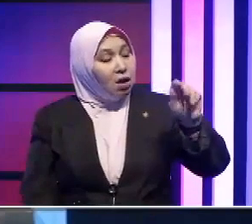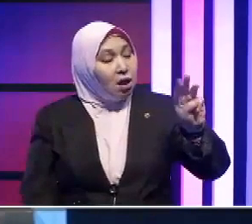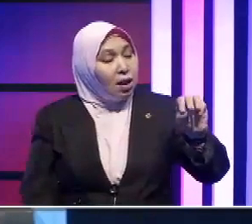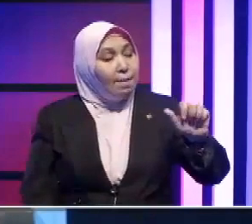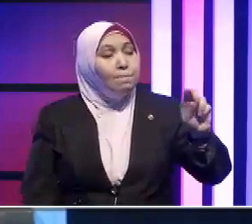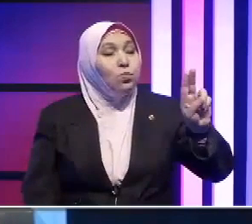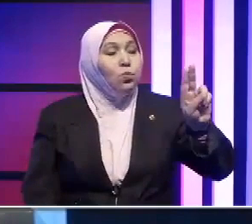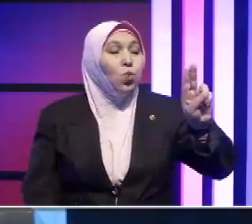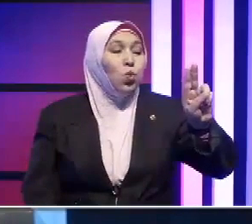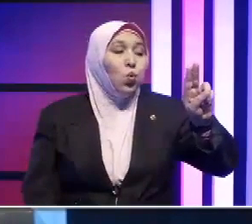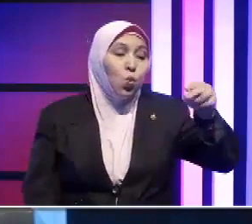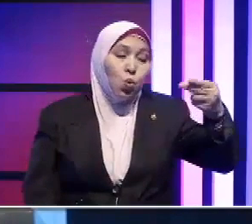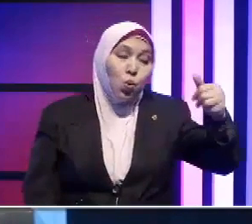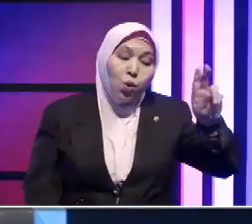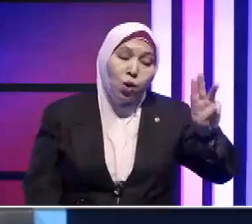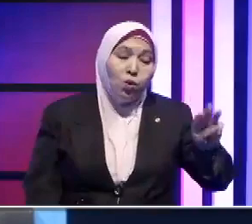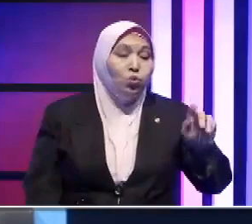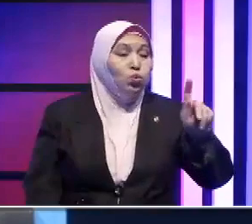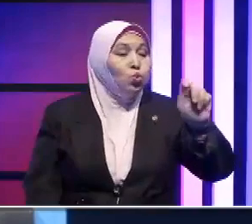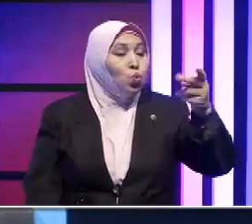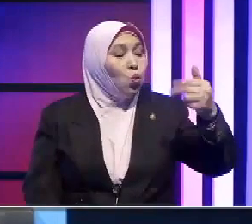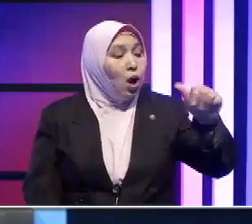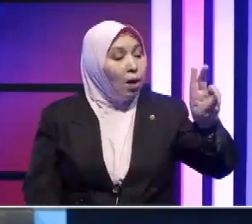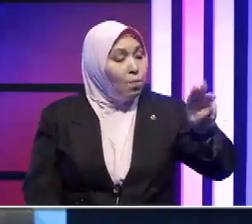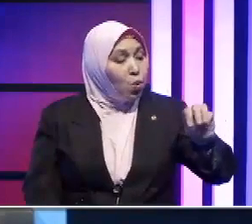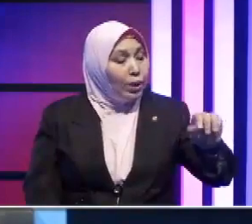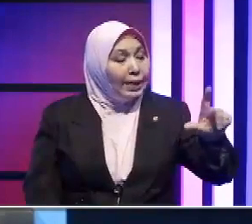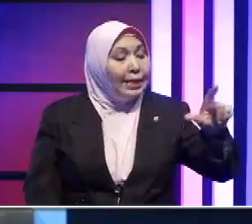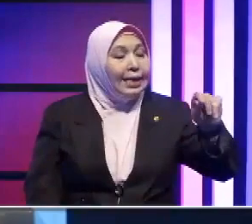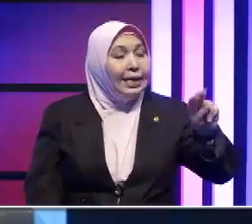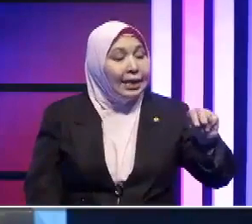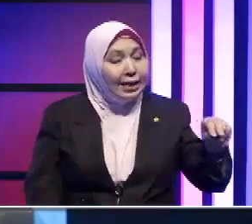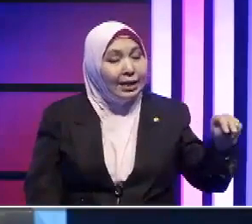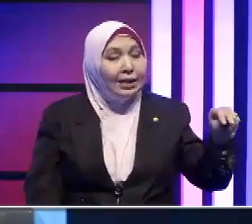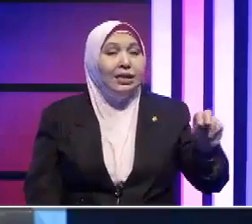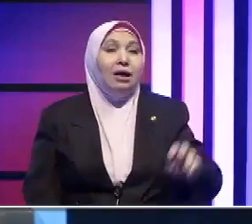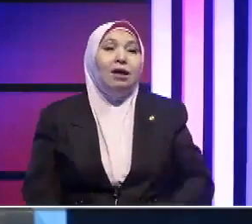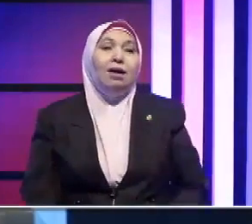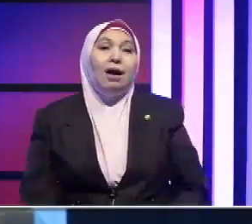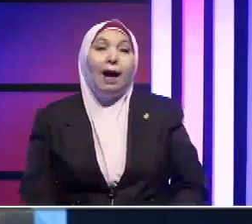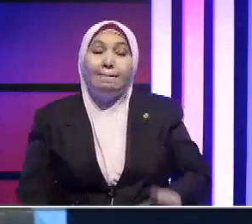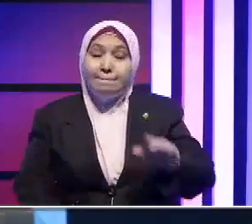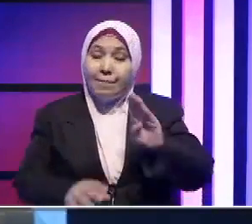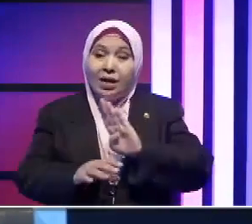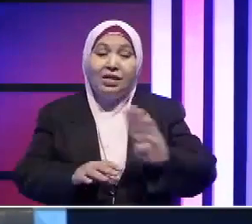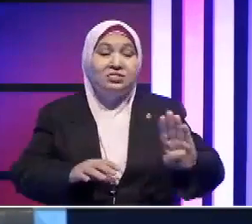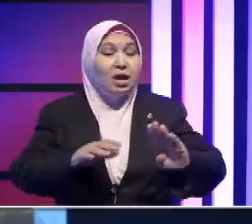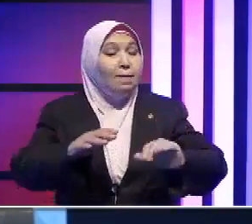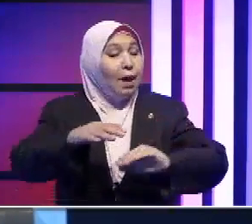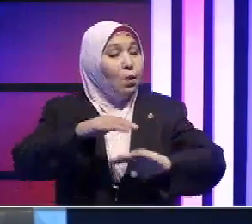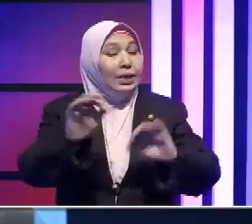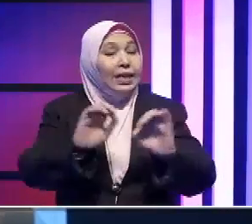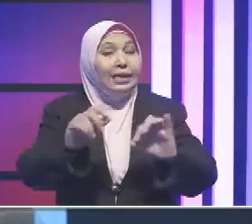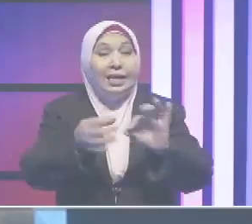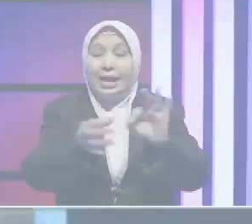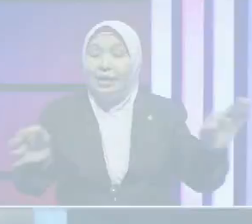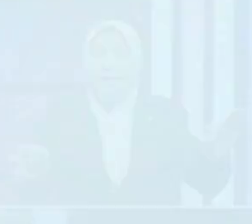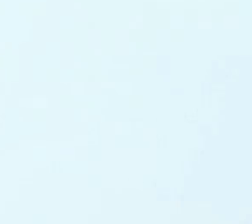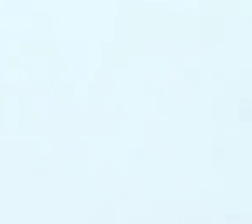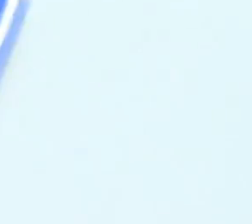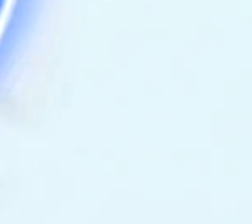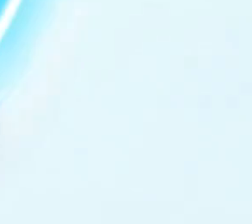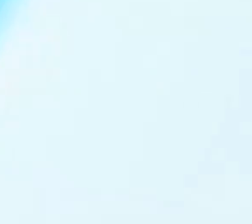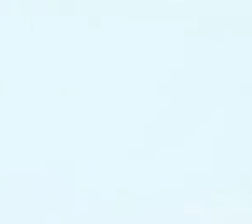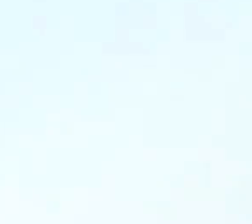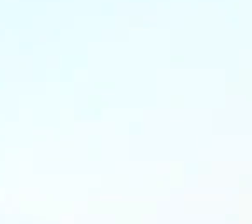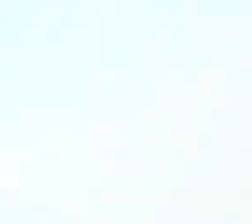Faltaqamahul hutu wa huwa mulim. Baris bawah tak ada dalam ayat ni. Wallahu a'lam.